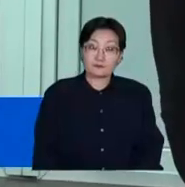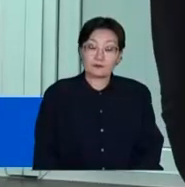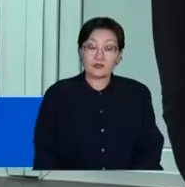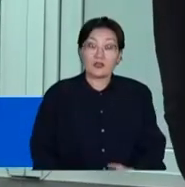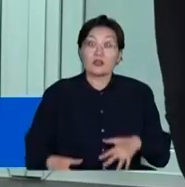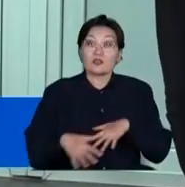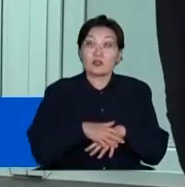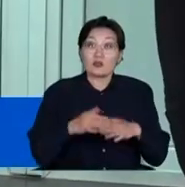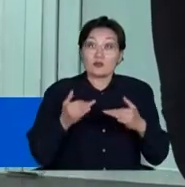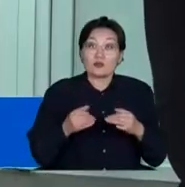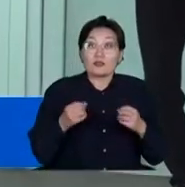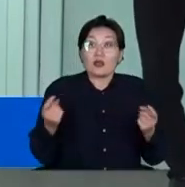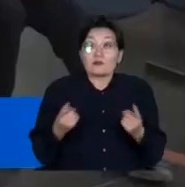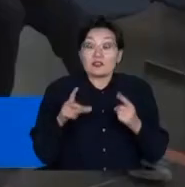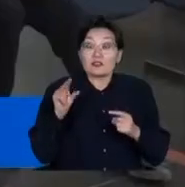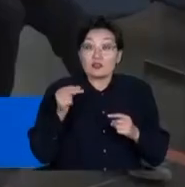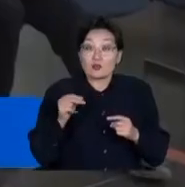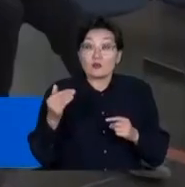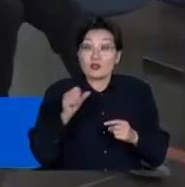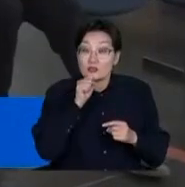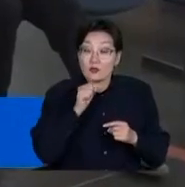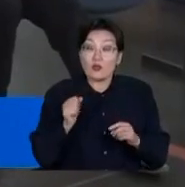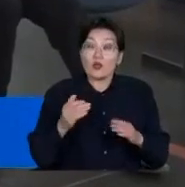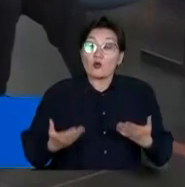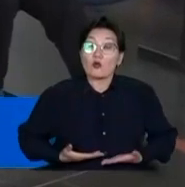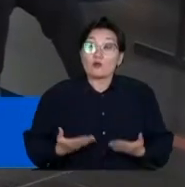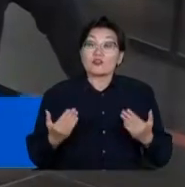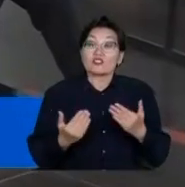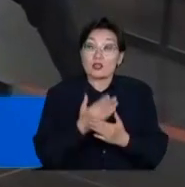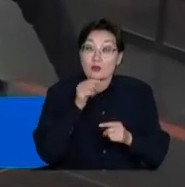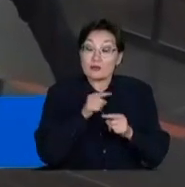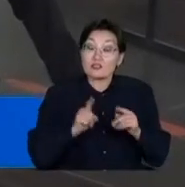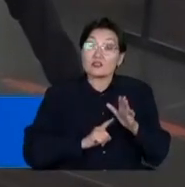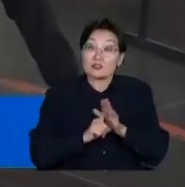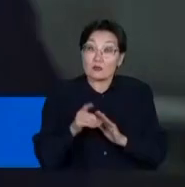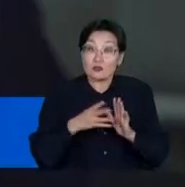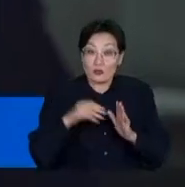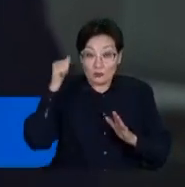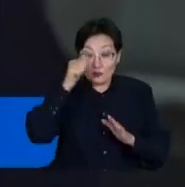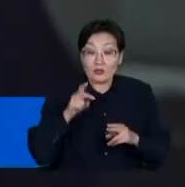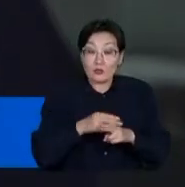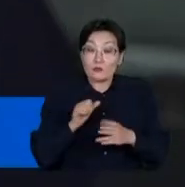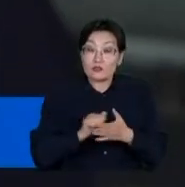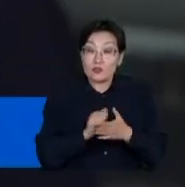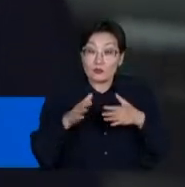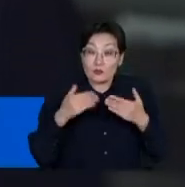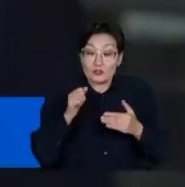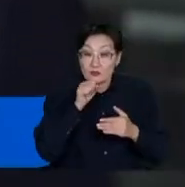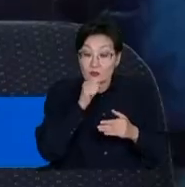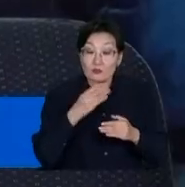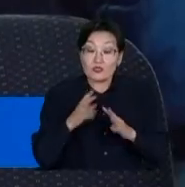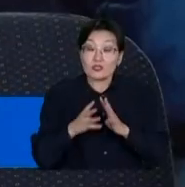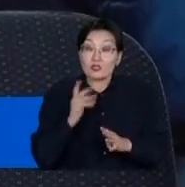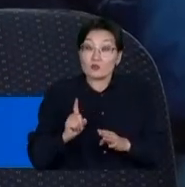Көпшілік үшін бүгін жай бейсенбі шығар, ал Болат ата үшін өмірдің жаңа кезеңі басталған сәт. Бұл 9 жыл бойы құжатсыз сандалған қарияның өз кезегін